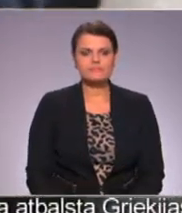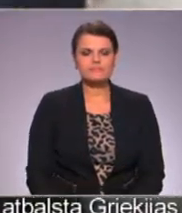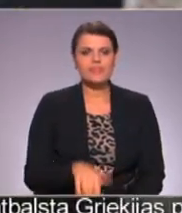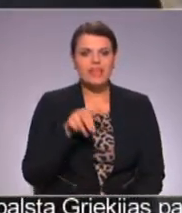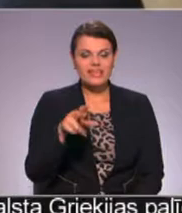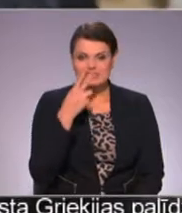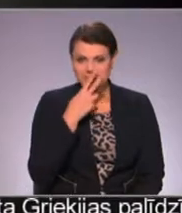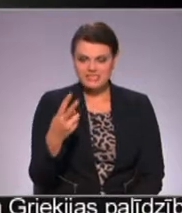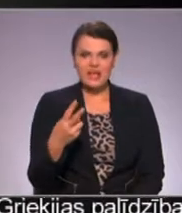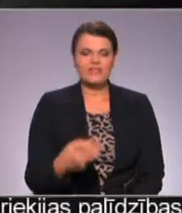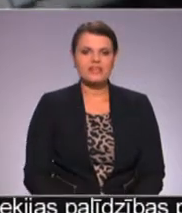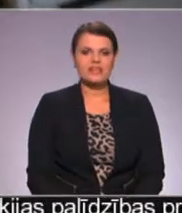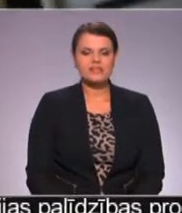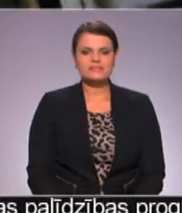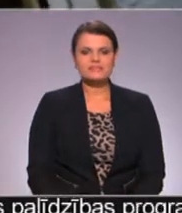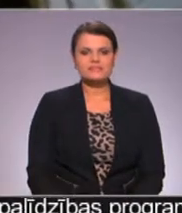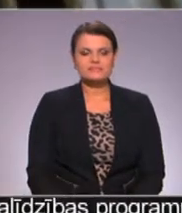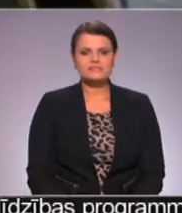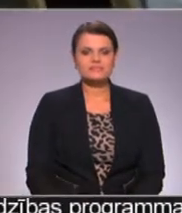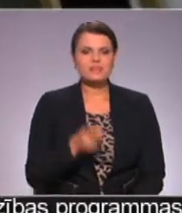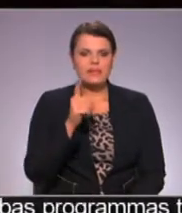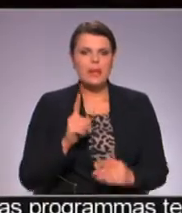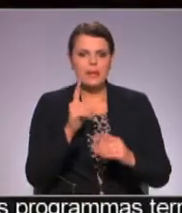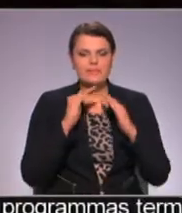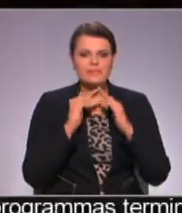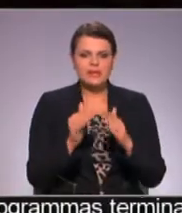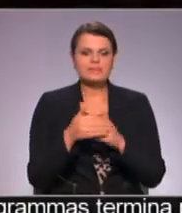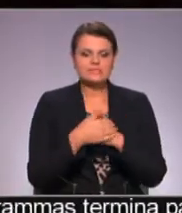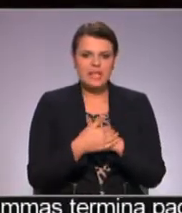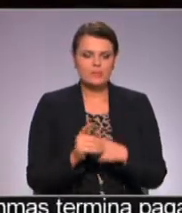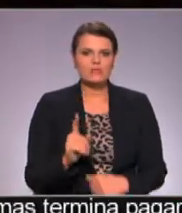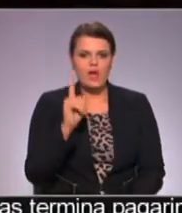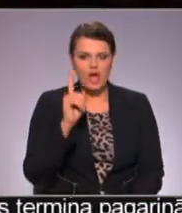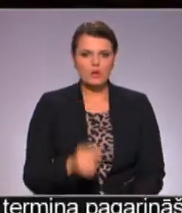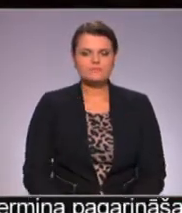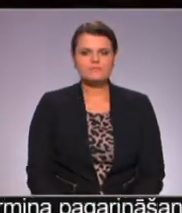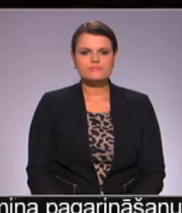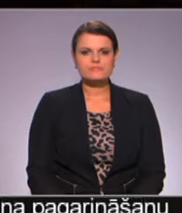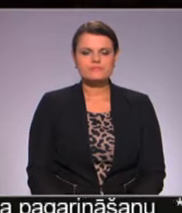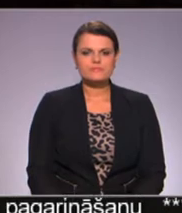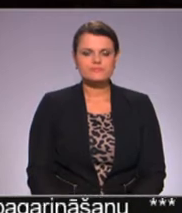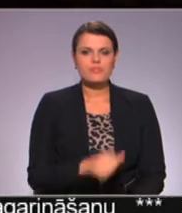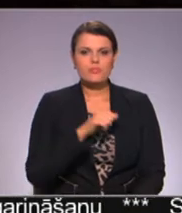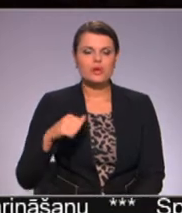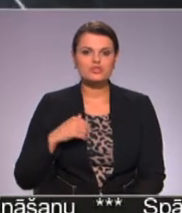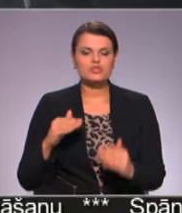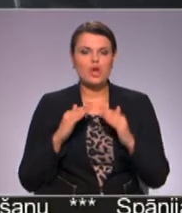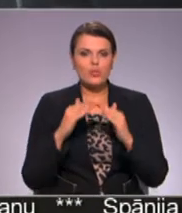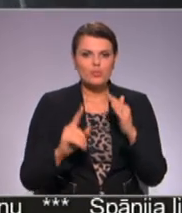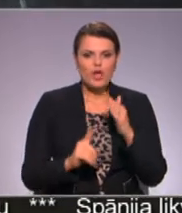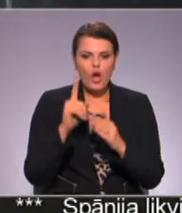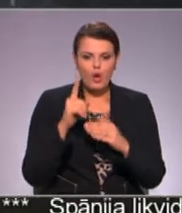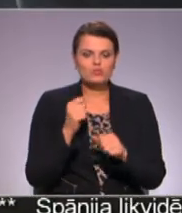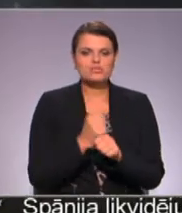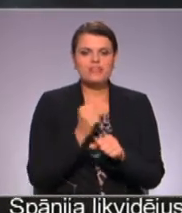Iesim skatīties, labi? Tie bēniņi, tā slēptuvīte tur augšā. Vīri, jūs tur esat? Pašā jumta čukurā jau rosās